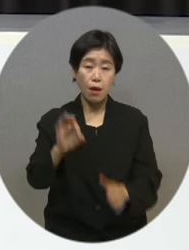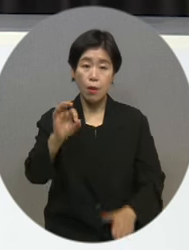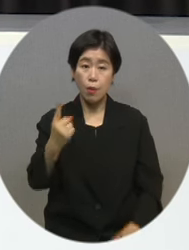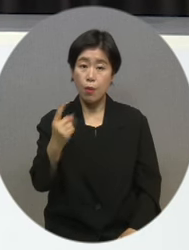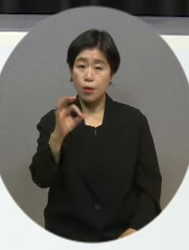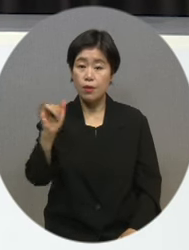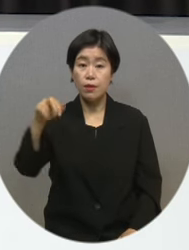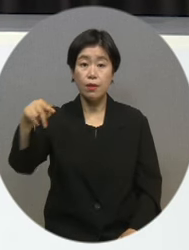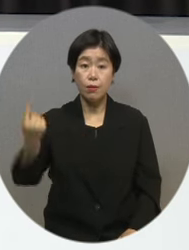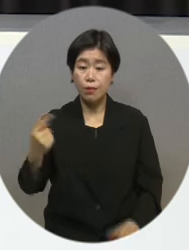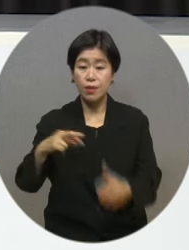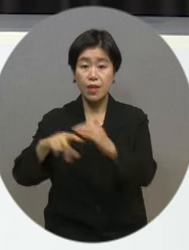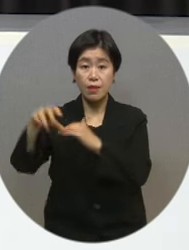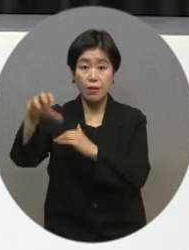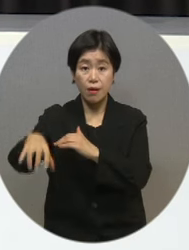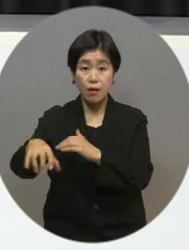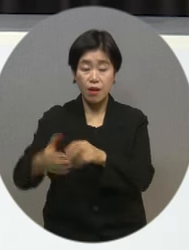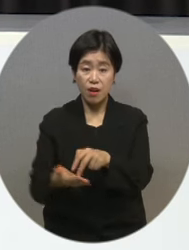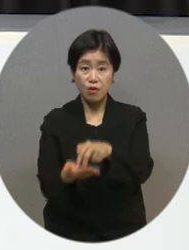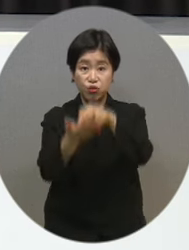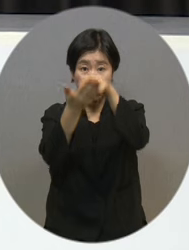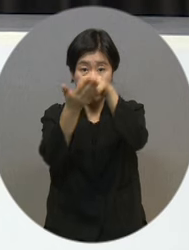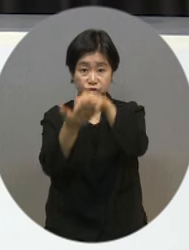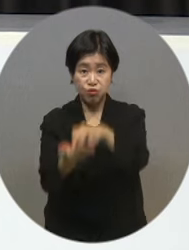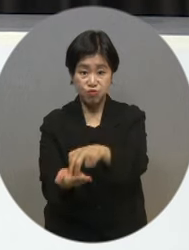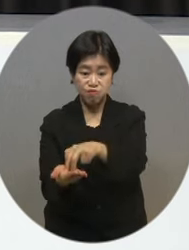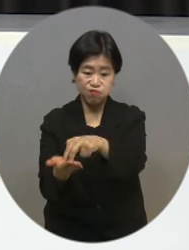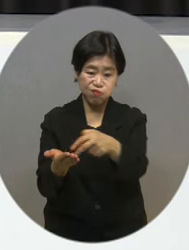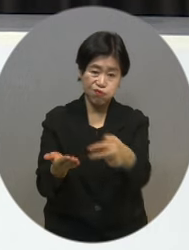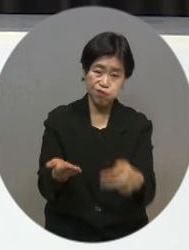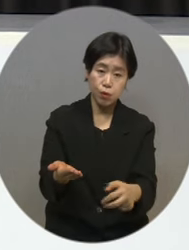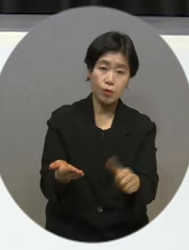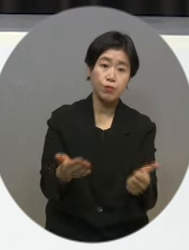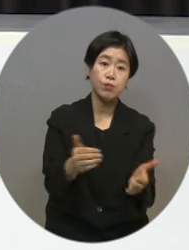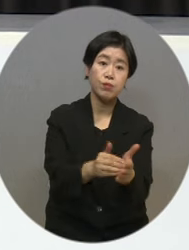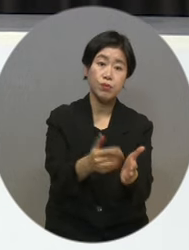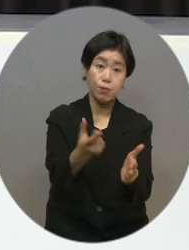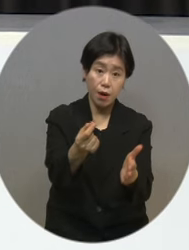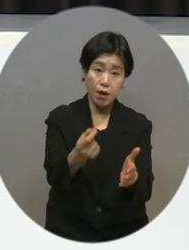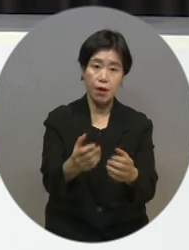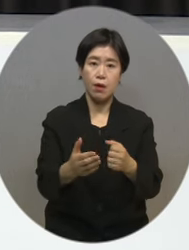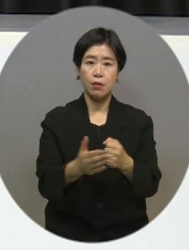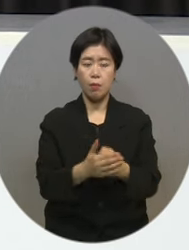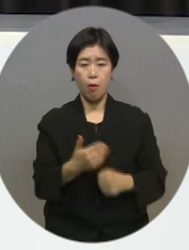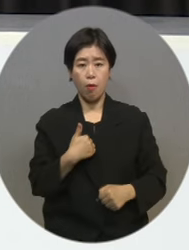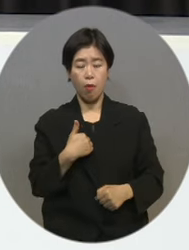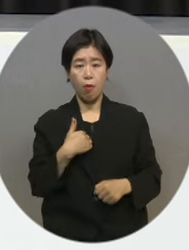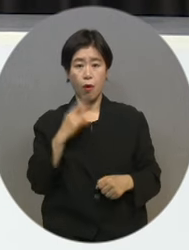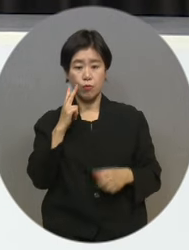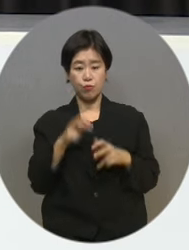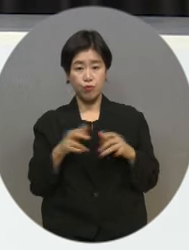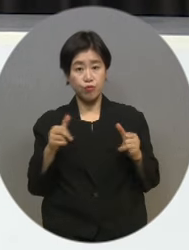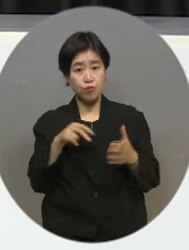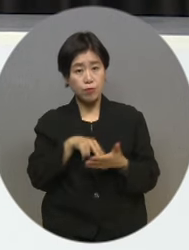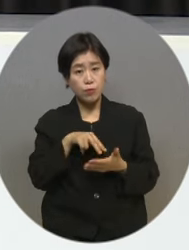터지면서 사망하셨거든요. 그때 휠체어 탄 중증 장애인들이 아, 나도 저렇게 죽을 수